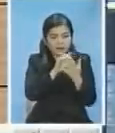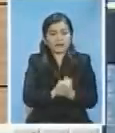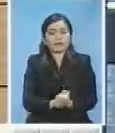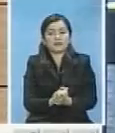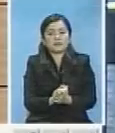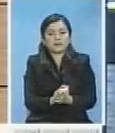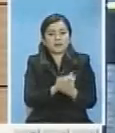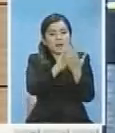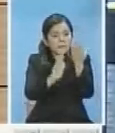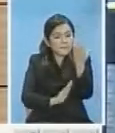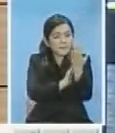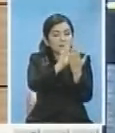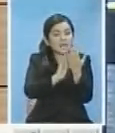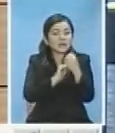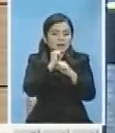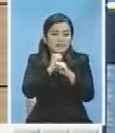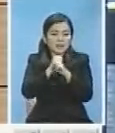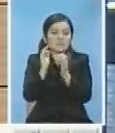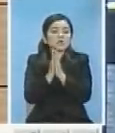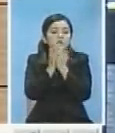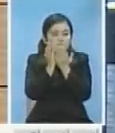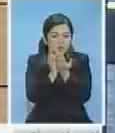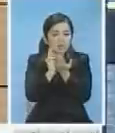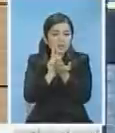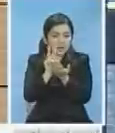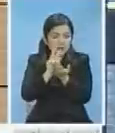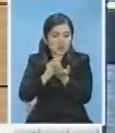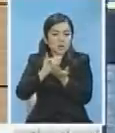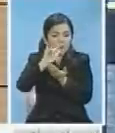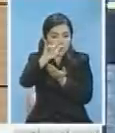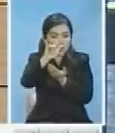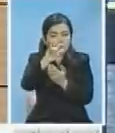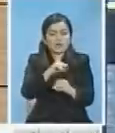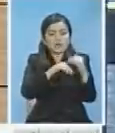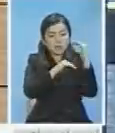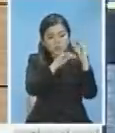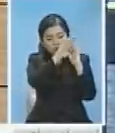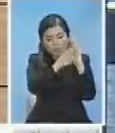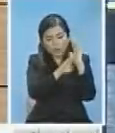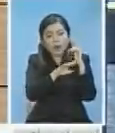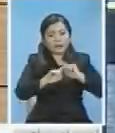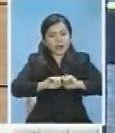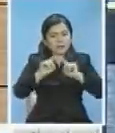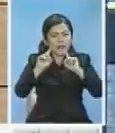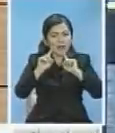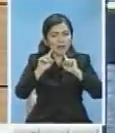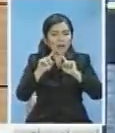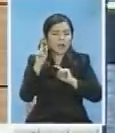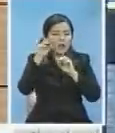ที่จะออกวีซ่าเองเป็นผู้กำหนดแต่เมื่อเรื่องปรากฏขึ้นมาปรากฏว่า